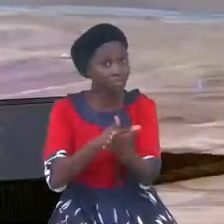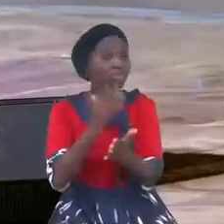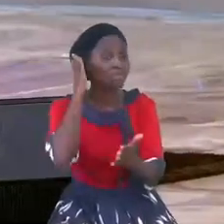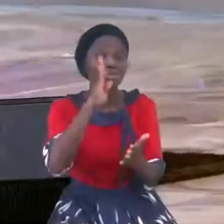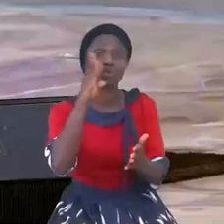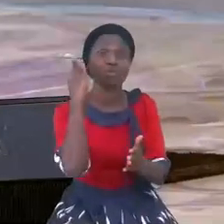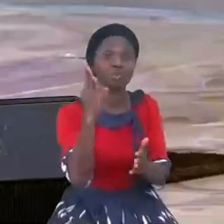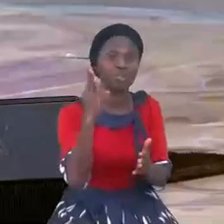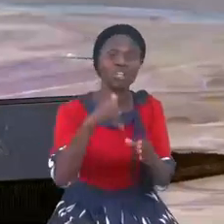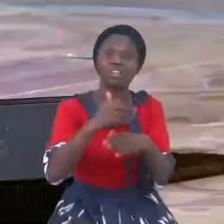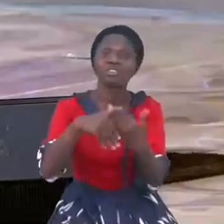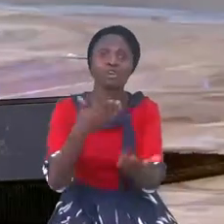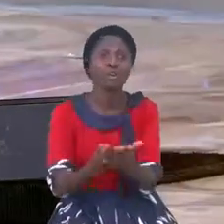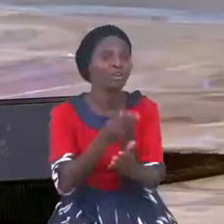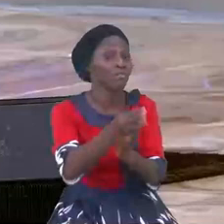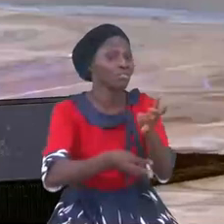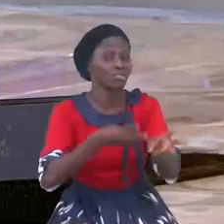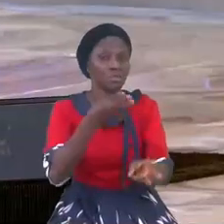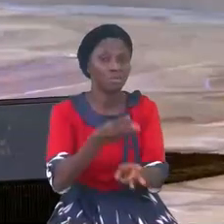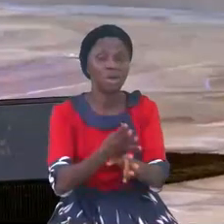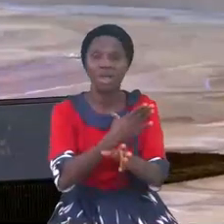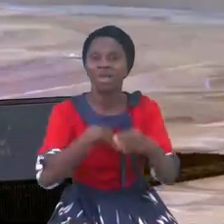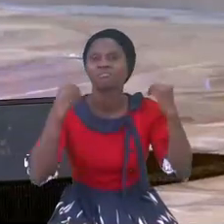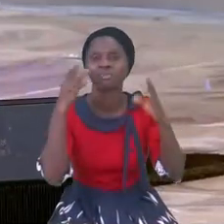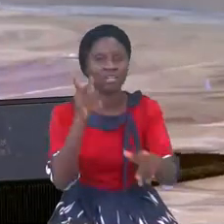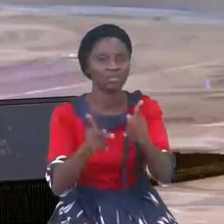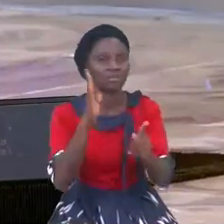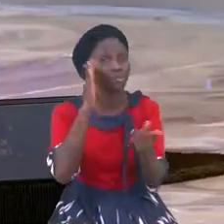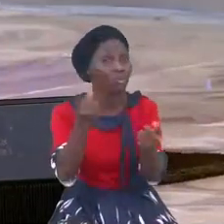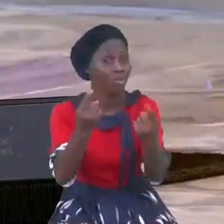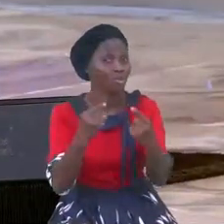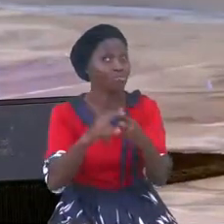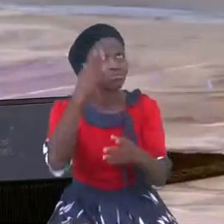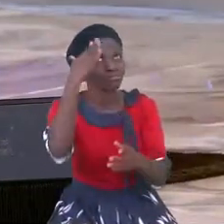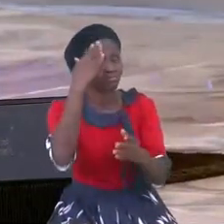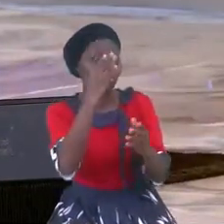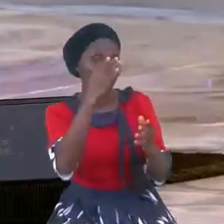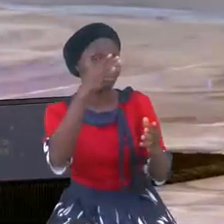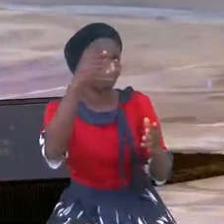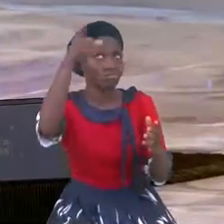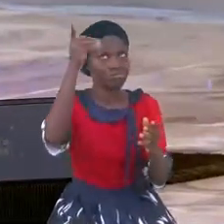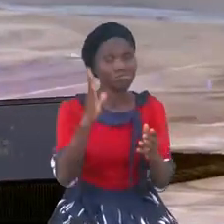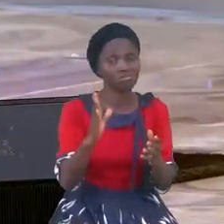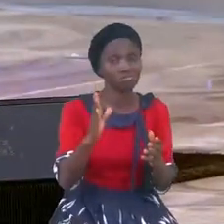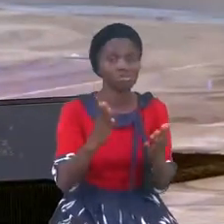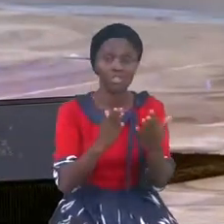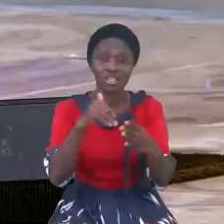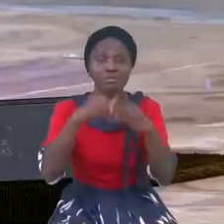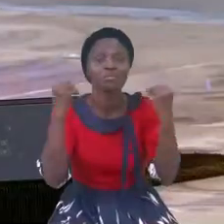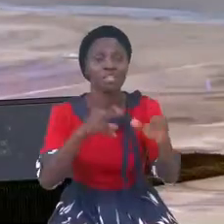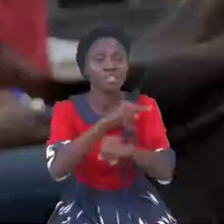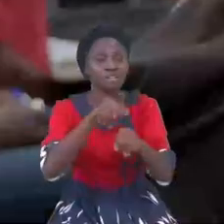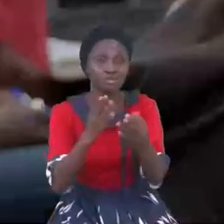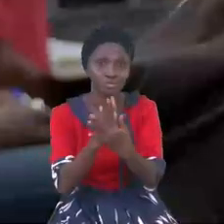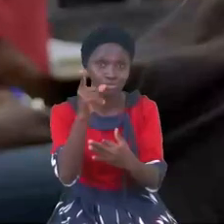bonne nouvelle du royaume sera prêchée dans le monde entier. Plusieurs viendront au Seigneur de par toutes les nations au travers de moi, au travers de